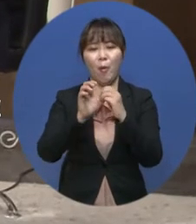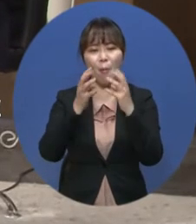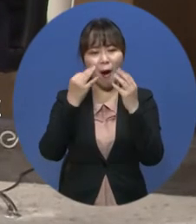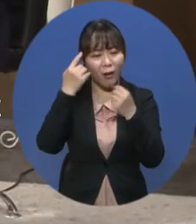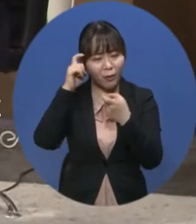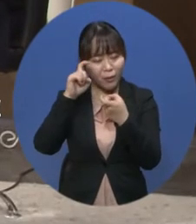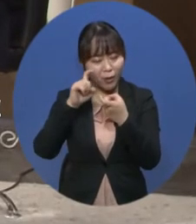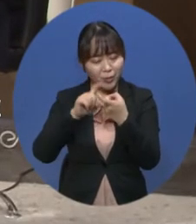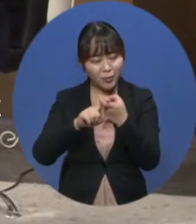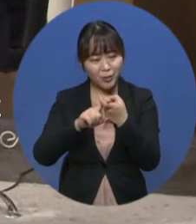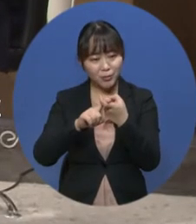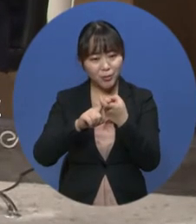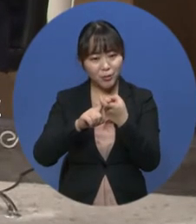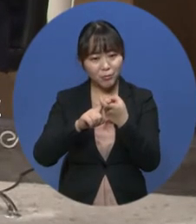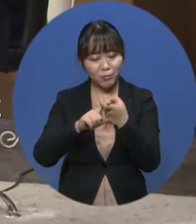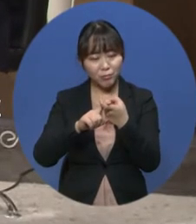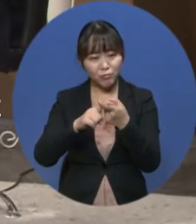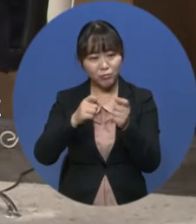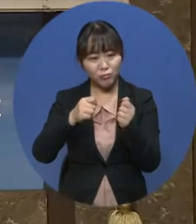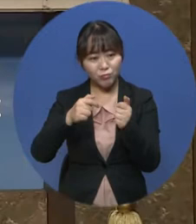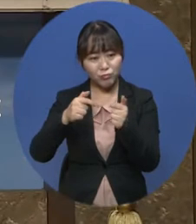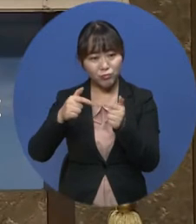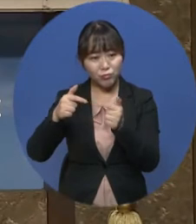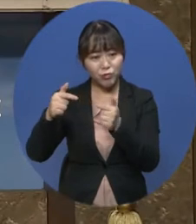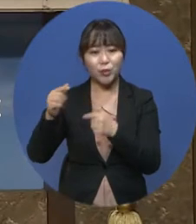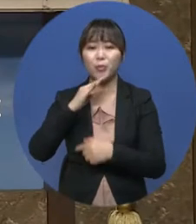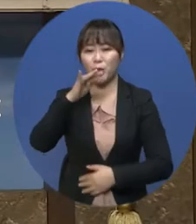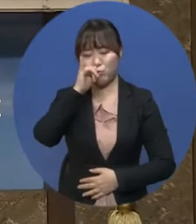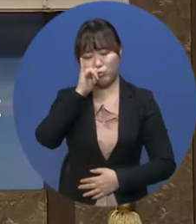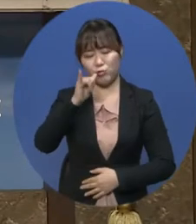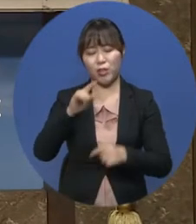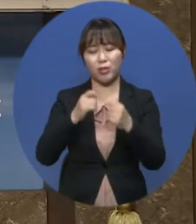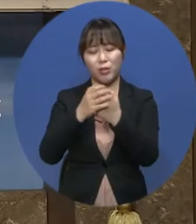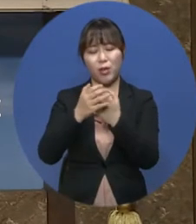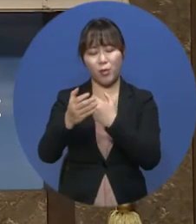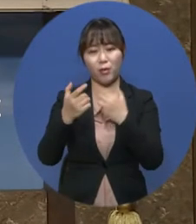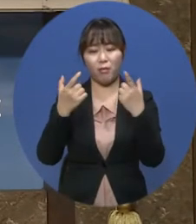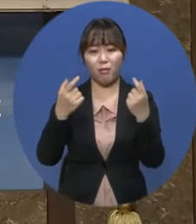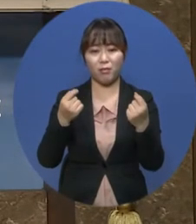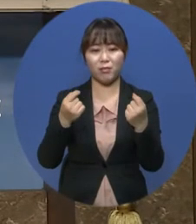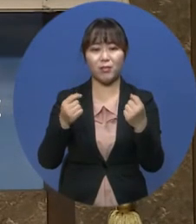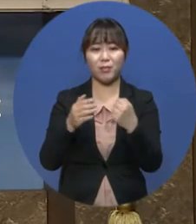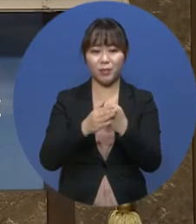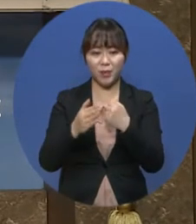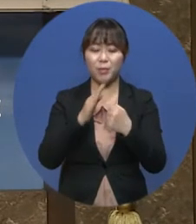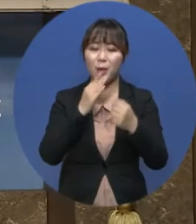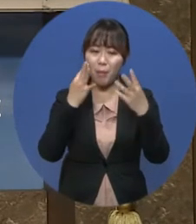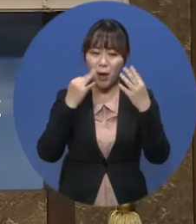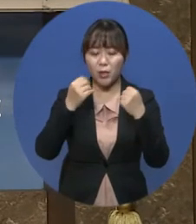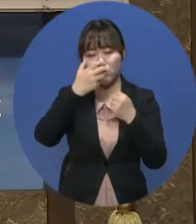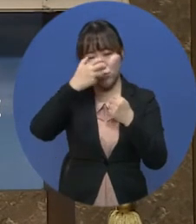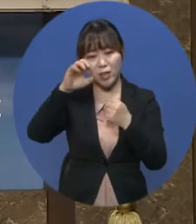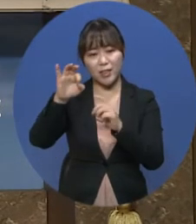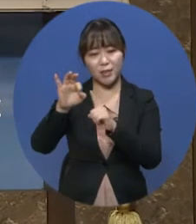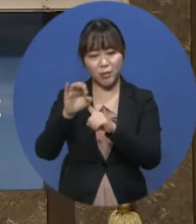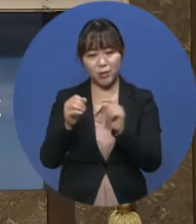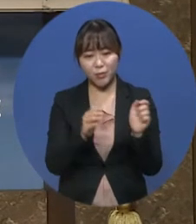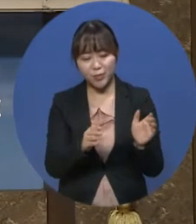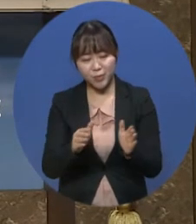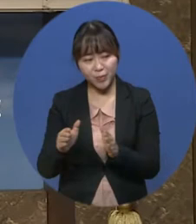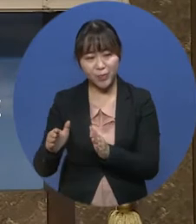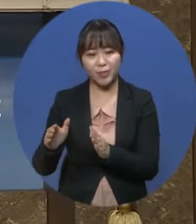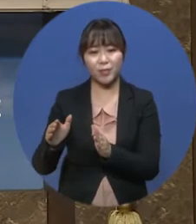관심도가 높여 가 지금 에 어제 훌륭한 대가가 돼서 많은 후원금이 이